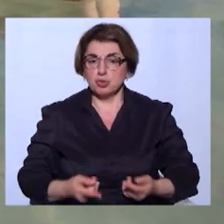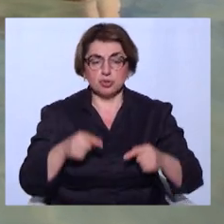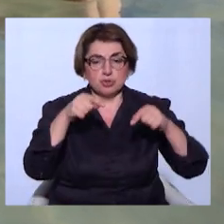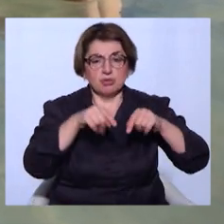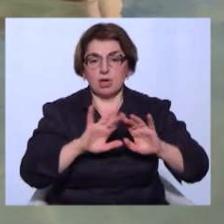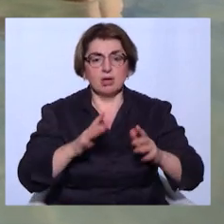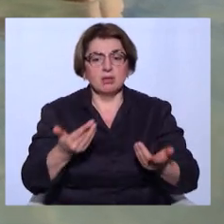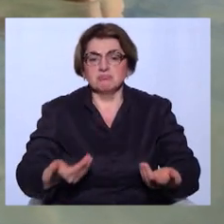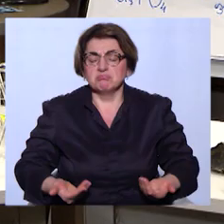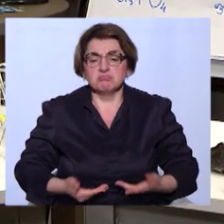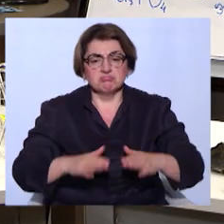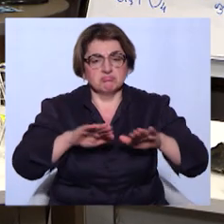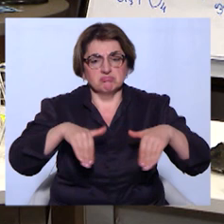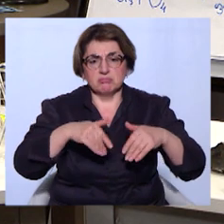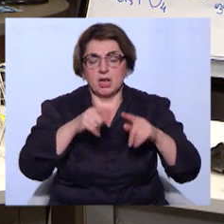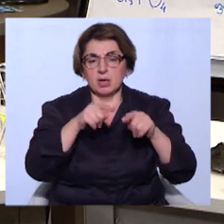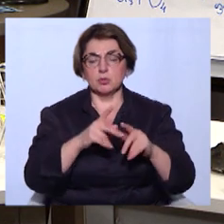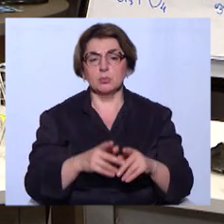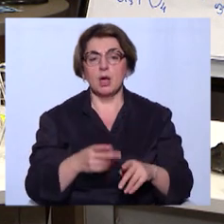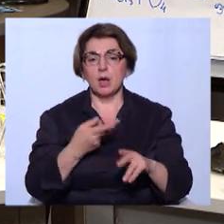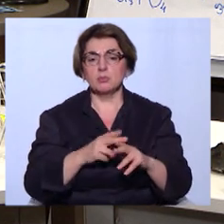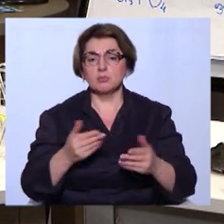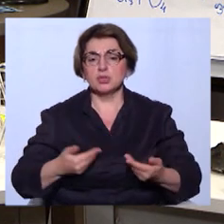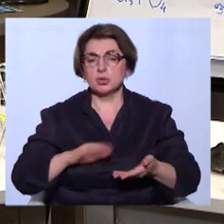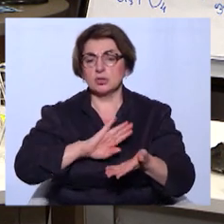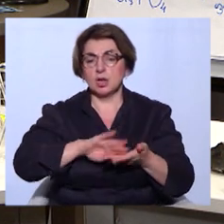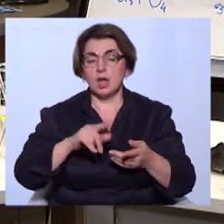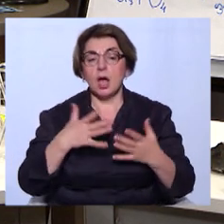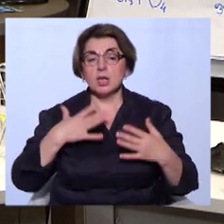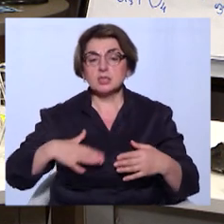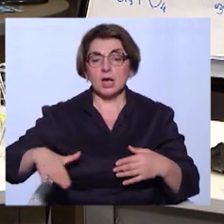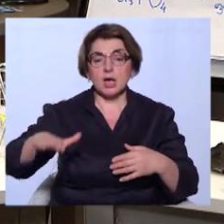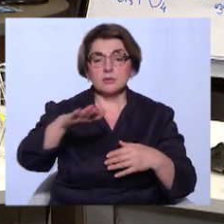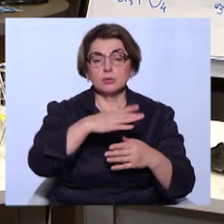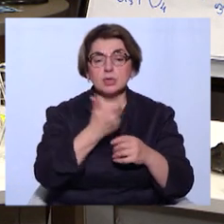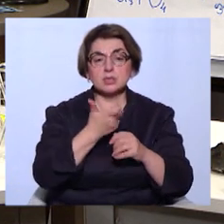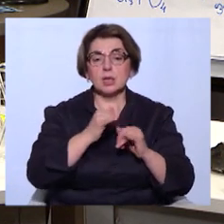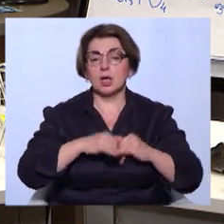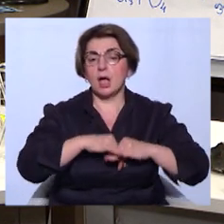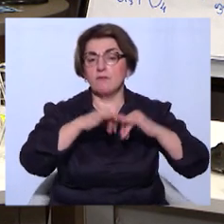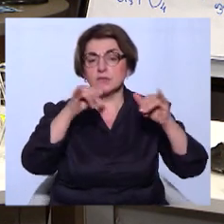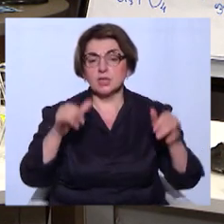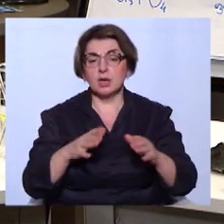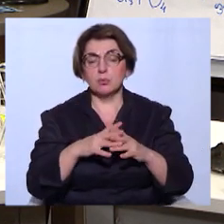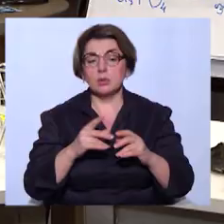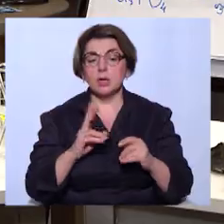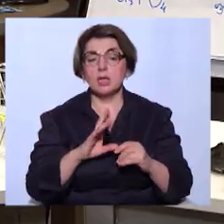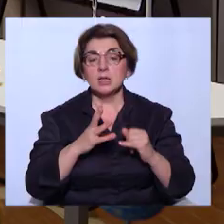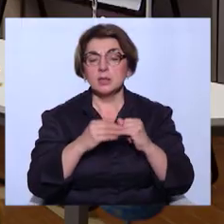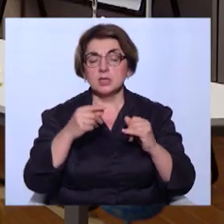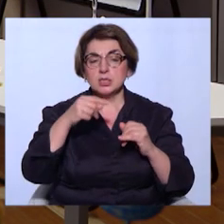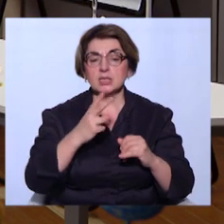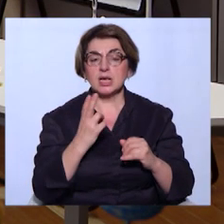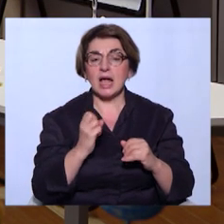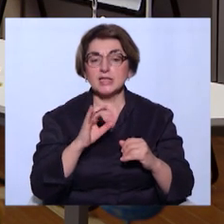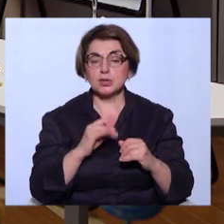უსიცოცხლოს ამიტომ უწოდებენ. და ასევე საქართველოში გავრცელებულია ნიადაგში კალციტები,